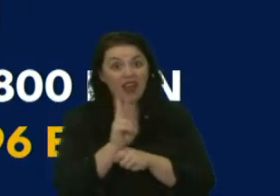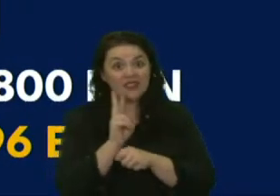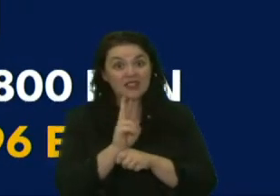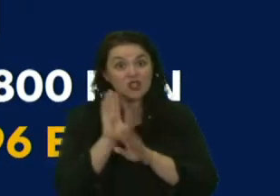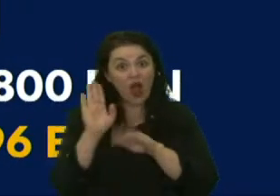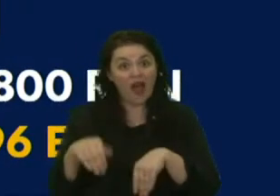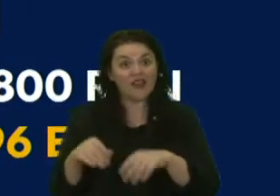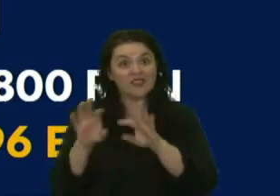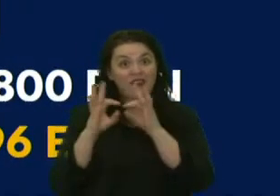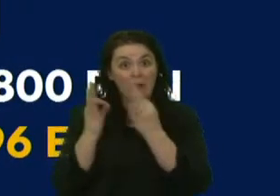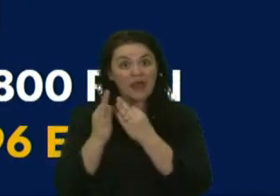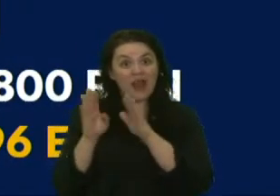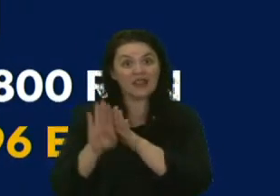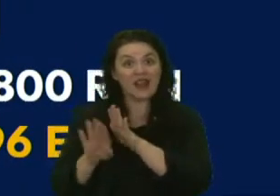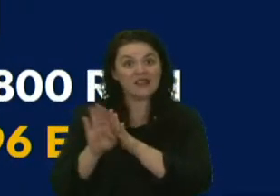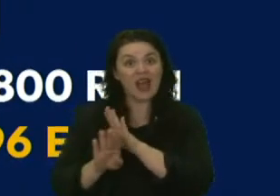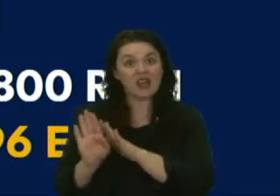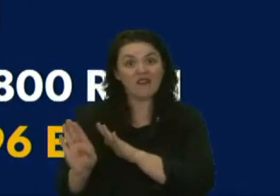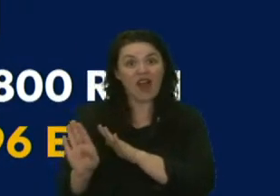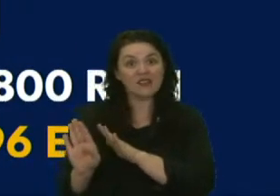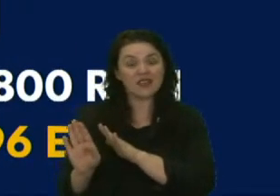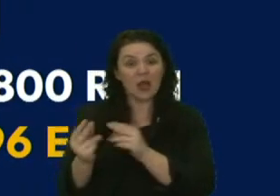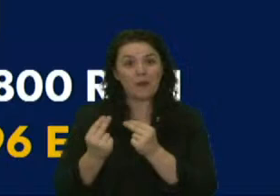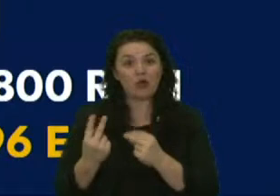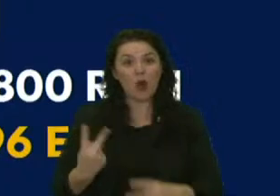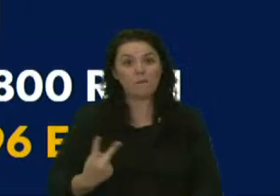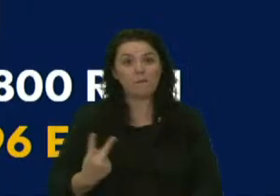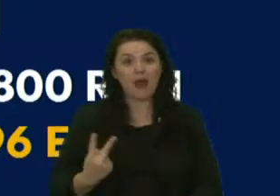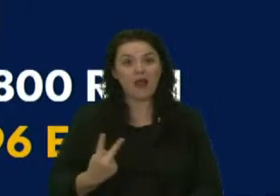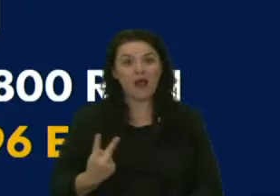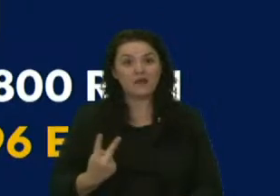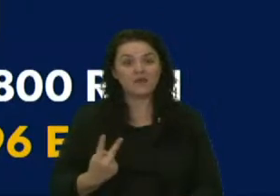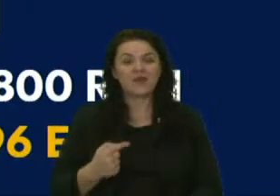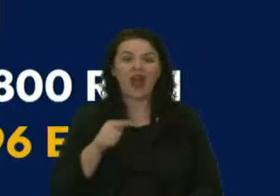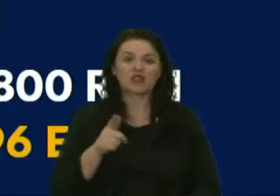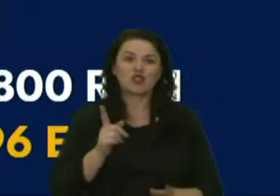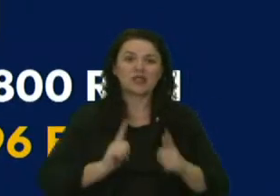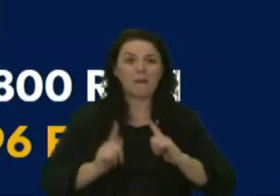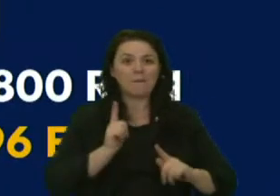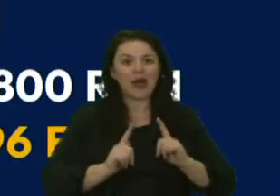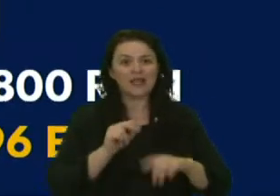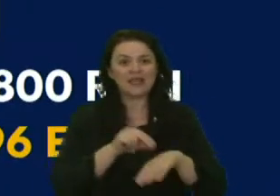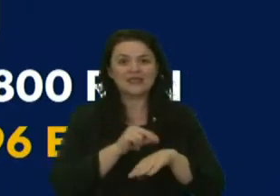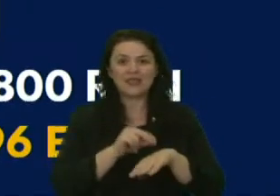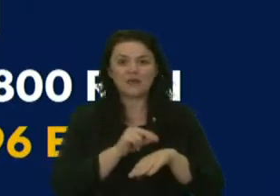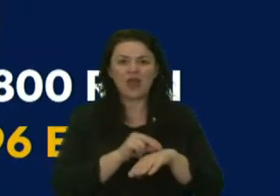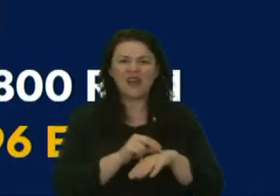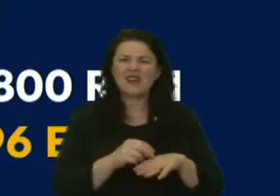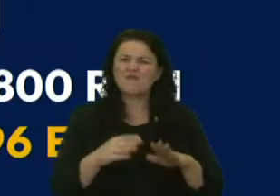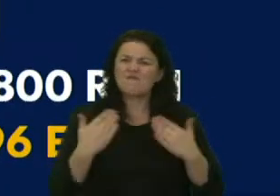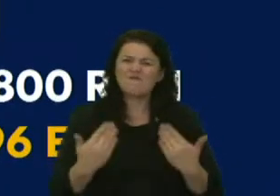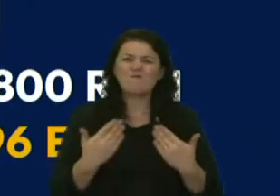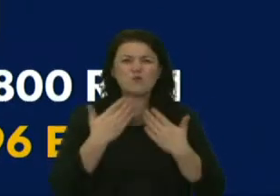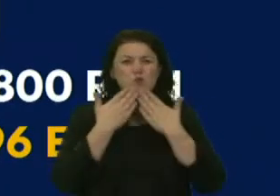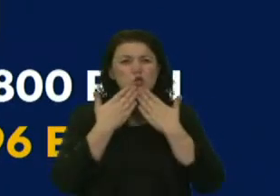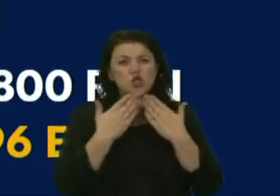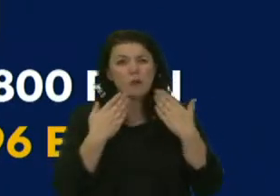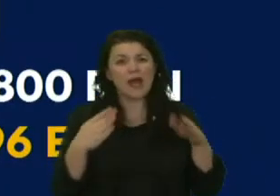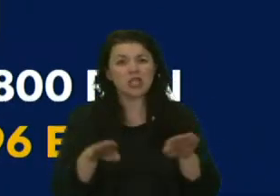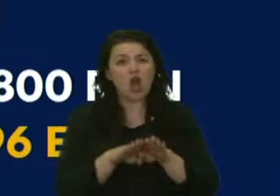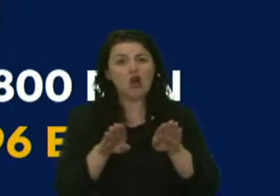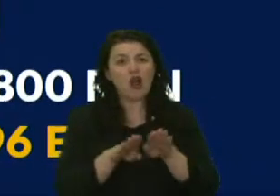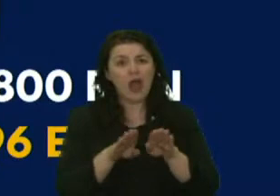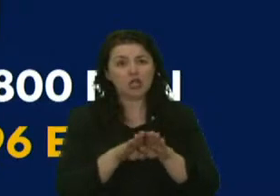o familie Trebuie să vă rezervați pentru ambele componente dar această pasiune pe care o simt este un lucru extraordinar și le Mulțumesc colegilor pentru această